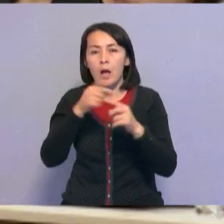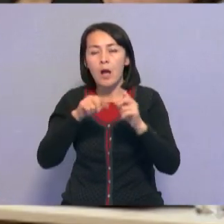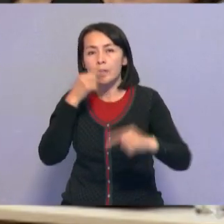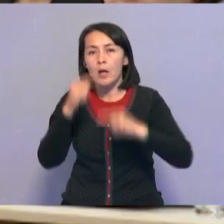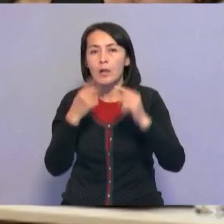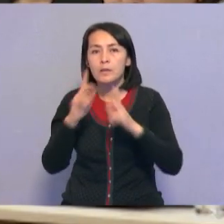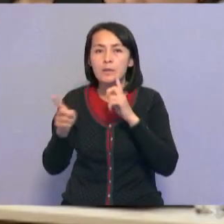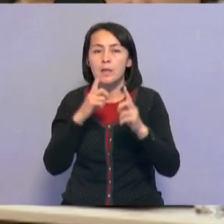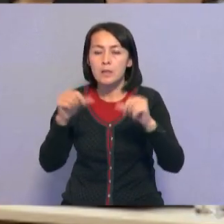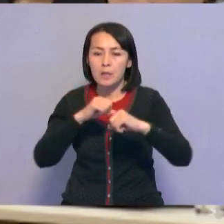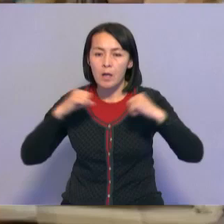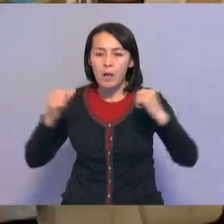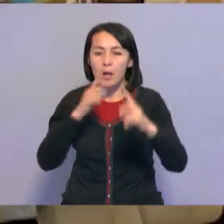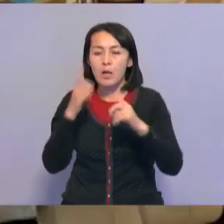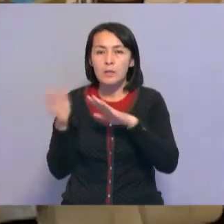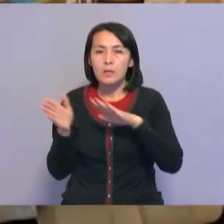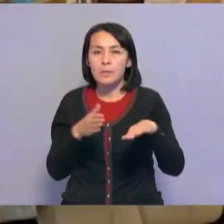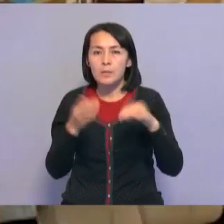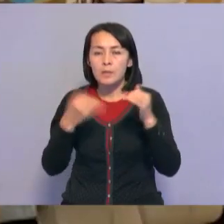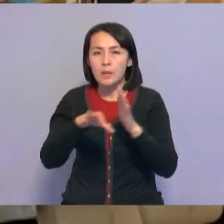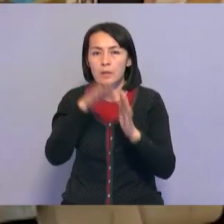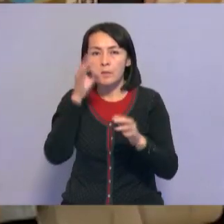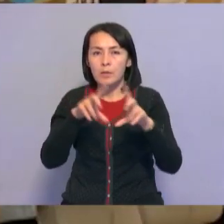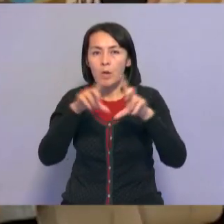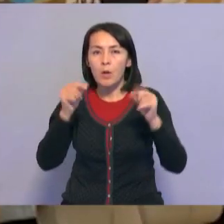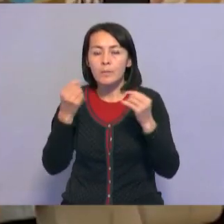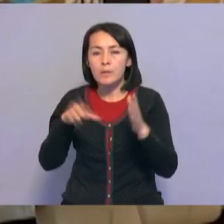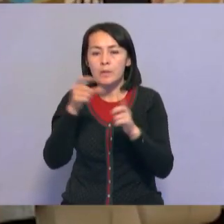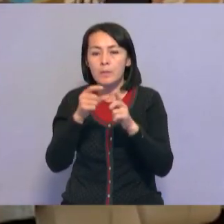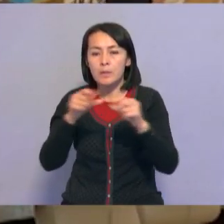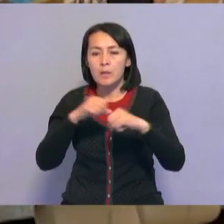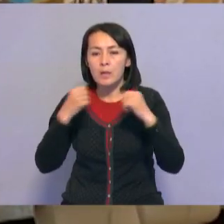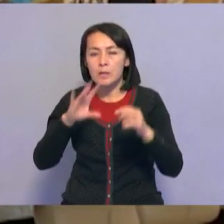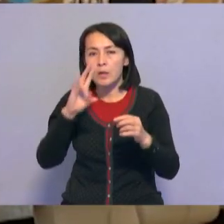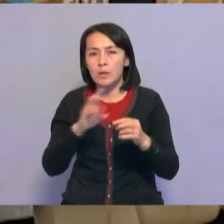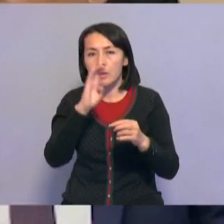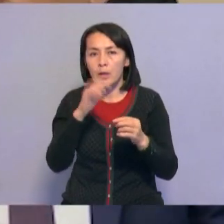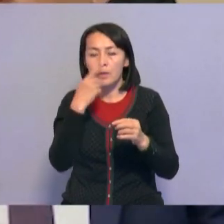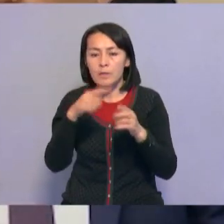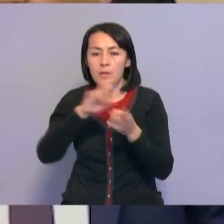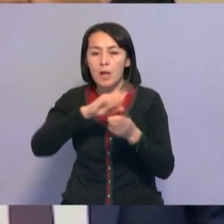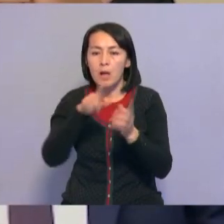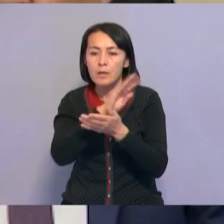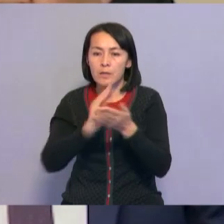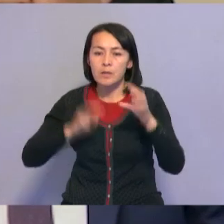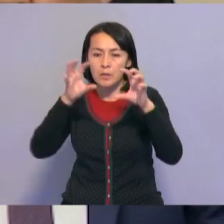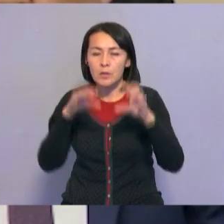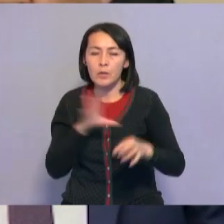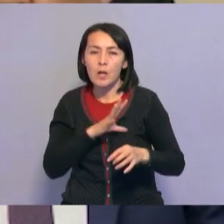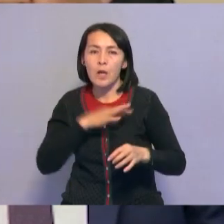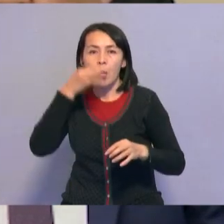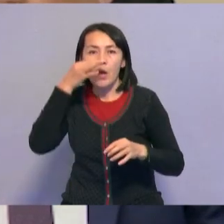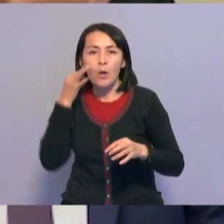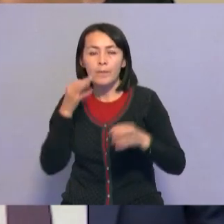этом сообщили На заседании экспертного совета прошедшем в центре избиркоме по словам председателя комиссии Нурлана абдирова при внесении изменений в закон был учтён